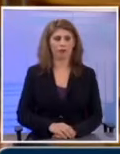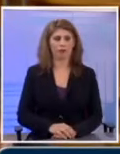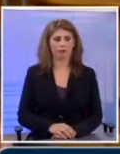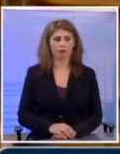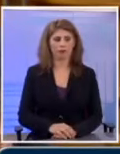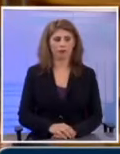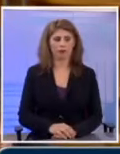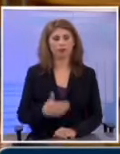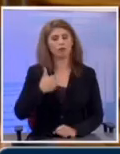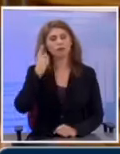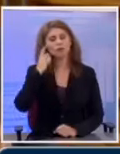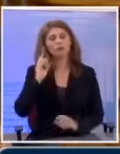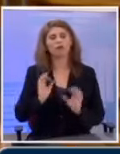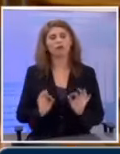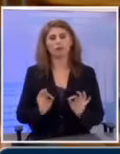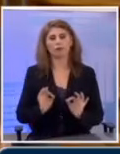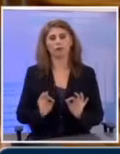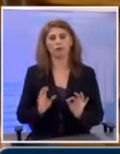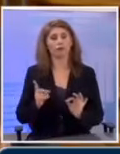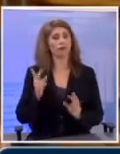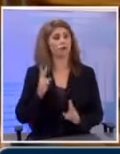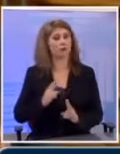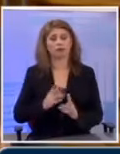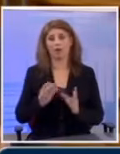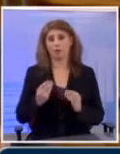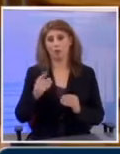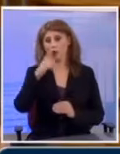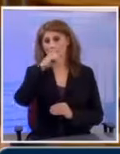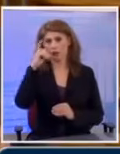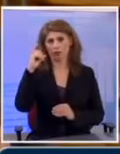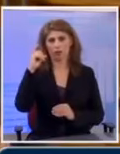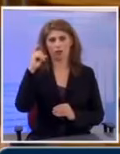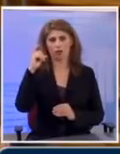Εγώ καταλαβαίνω βεβαίως ότι είναι εξαιρετικά δύσκολο για έναν